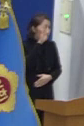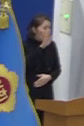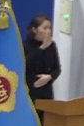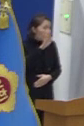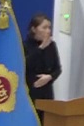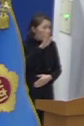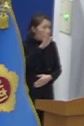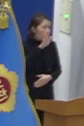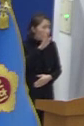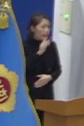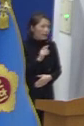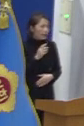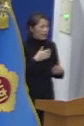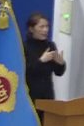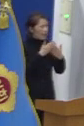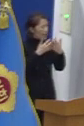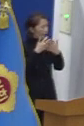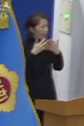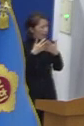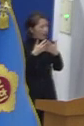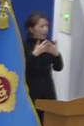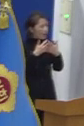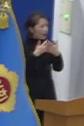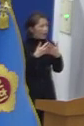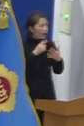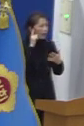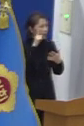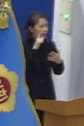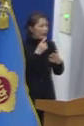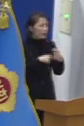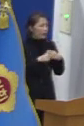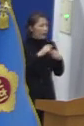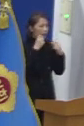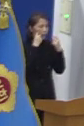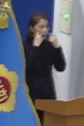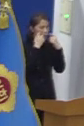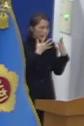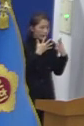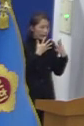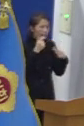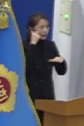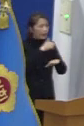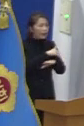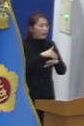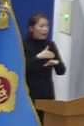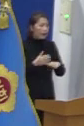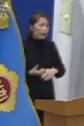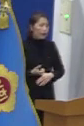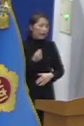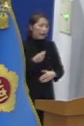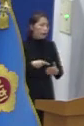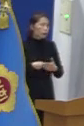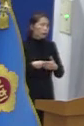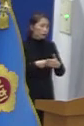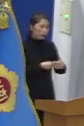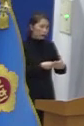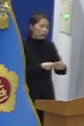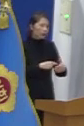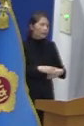지도를 완성하겠습니다. 미래 혁신 산업 중심으로 투자 유치에 박차를